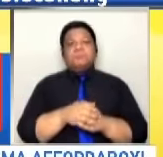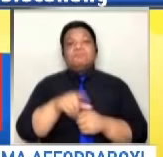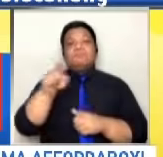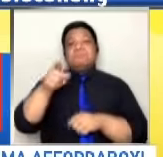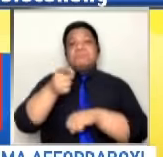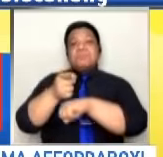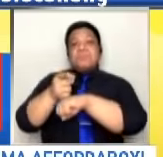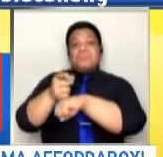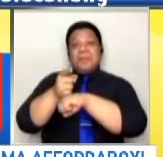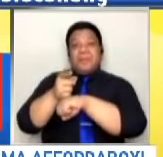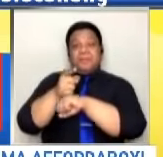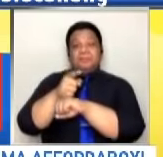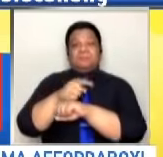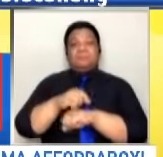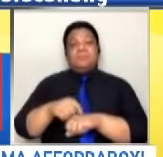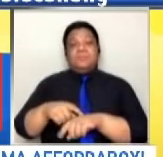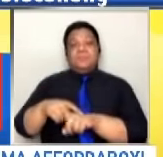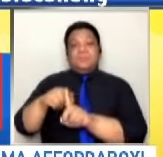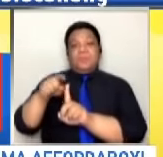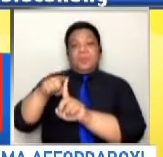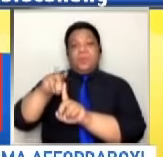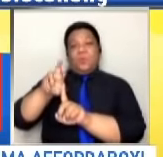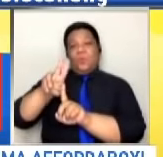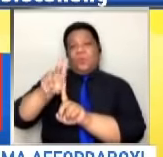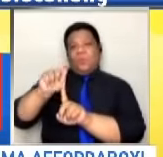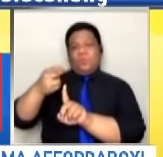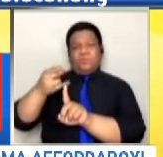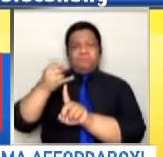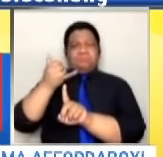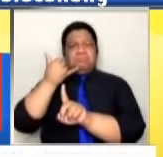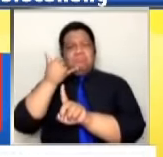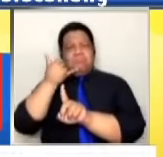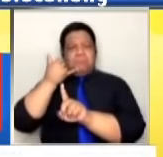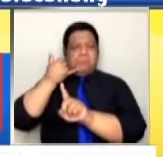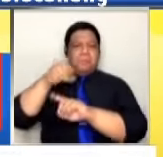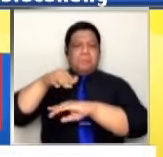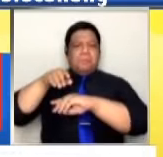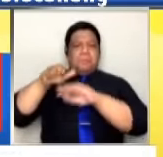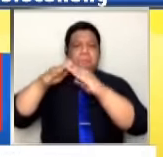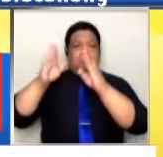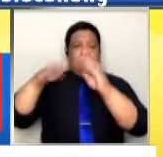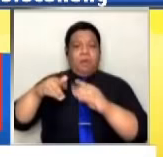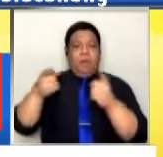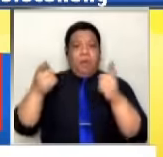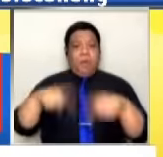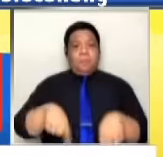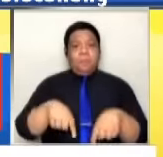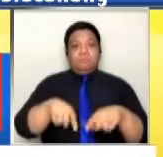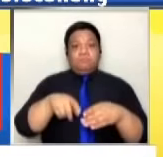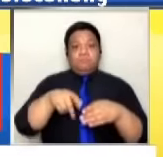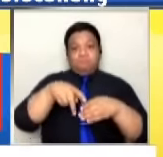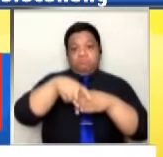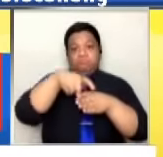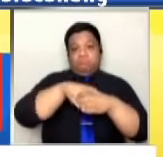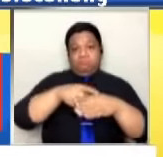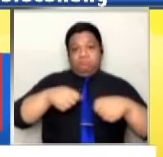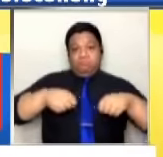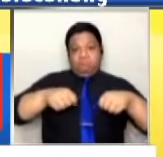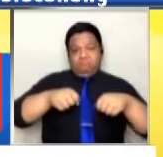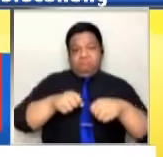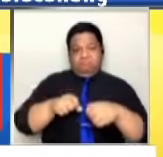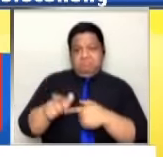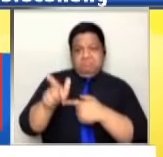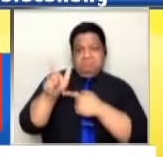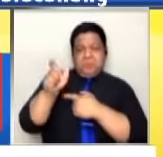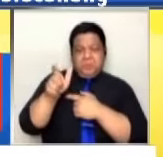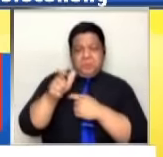sa telepono si Ruth Rafa sa terrace ng kanilang bahay nang dumating ang riding in tandem at bigla siyang pinagbabaril. Dead on the spot si